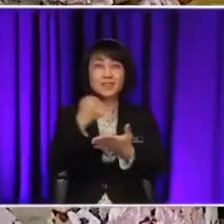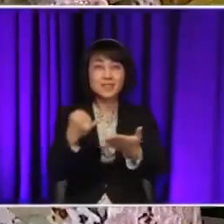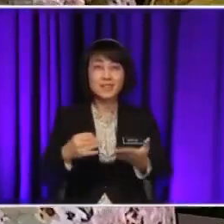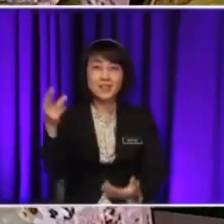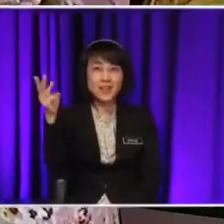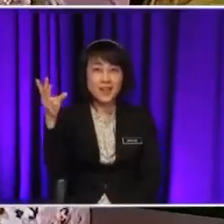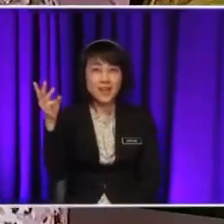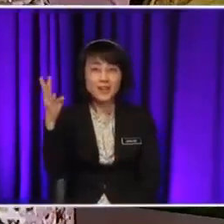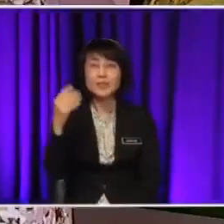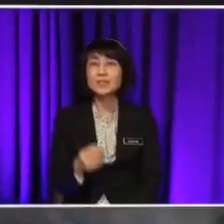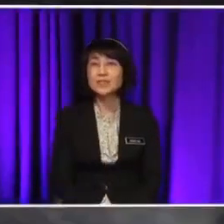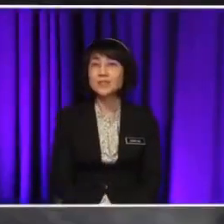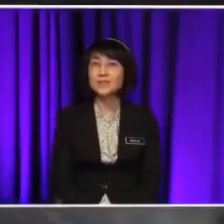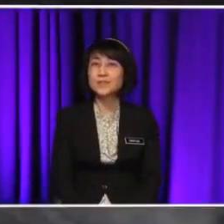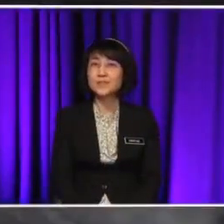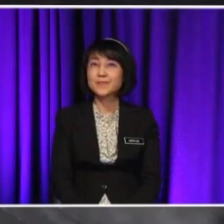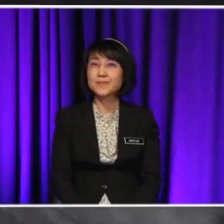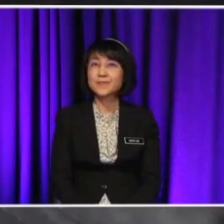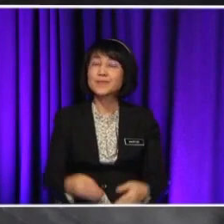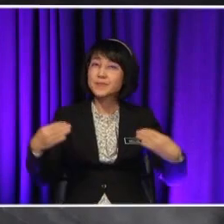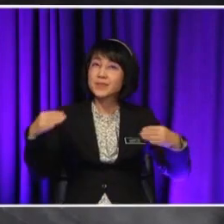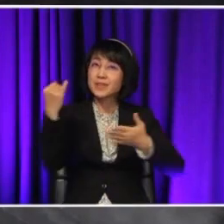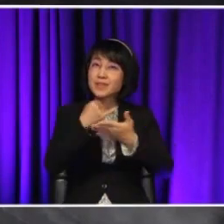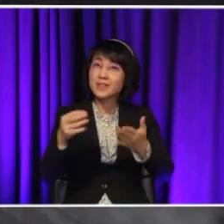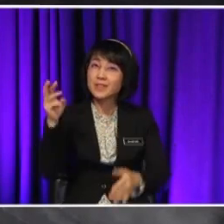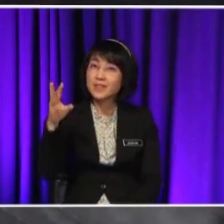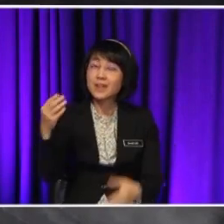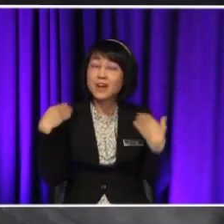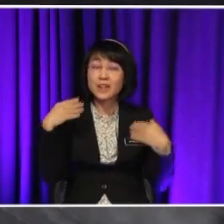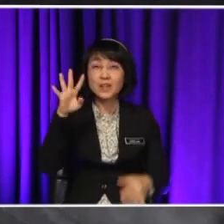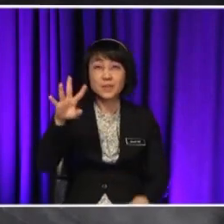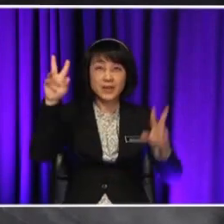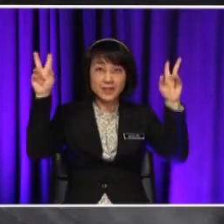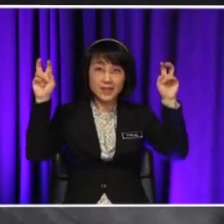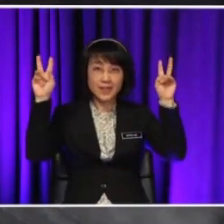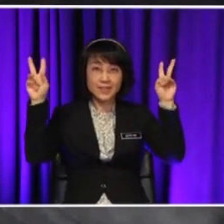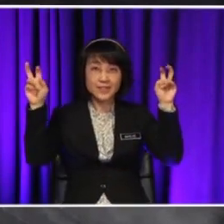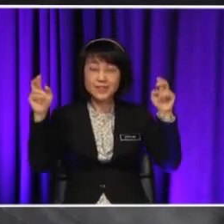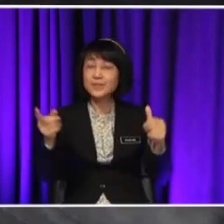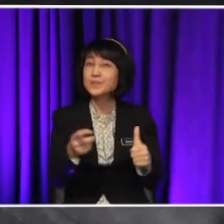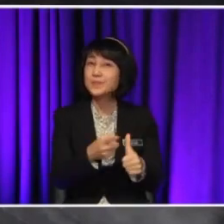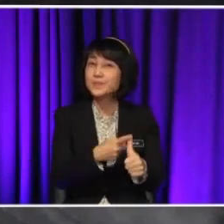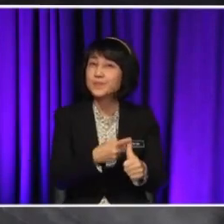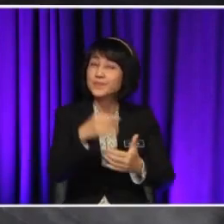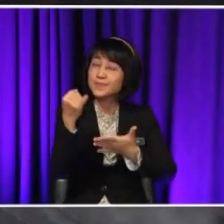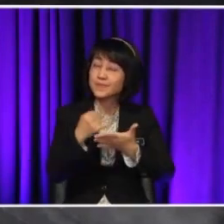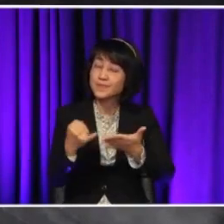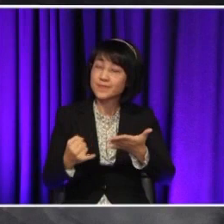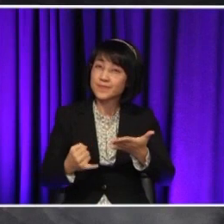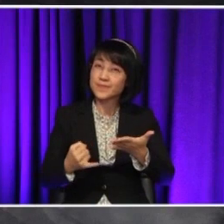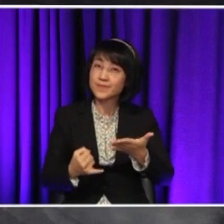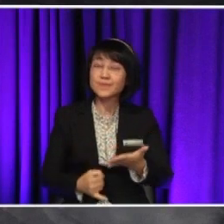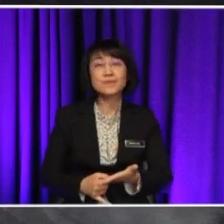perkara pertama kita tahu dalam bidang seni halus terdapat 4 tajuk. Okey, tajuk yang pertama seni lukisan,